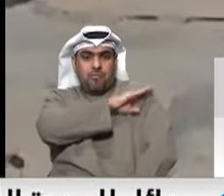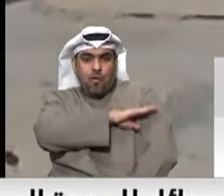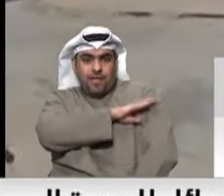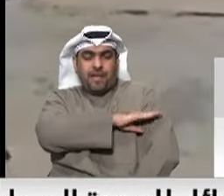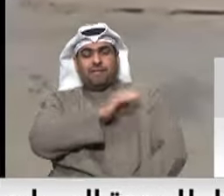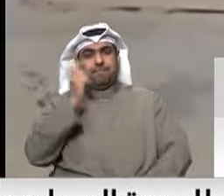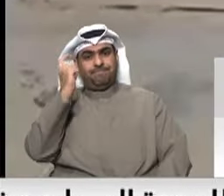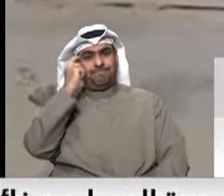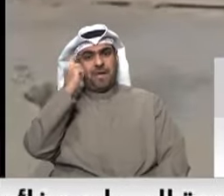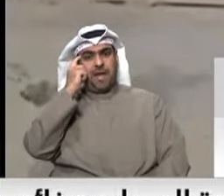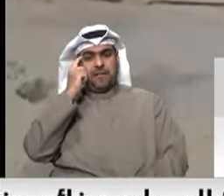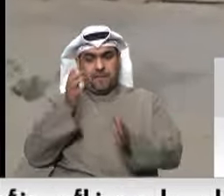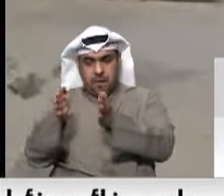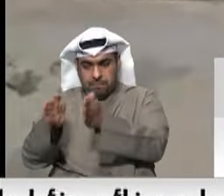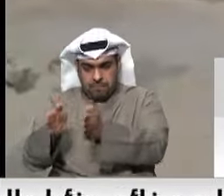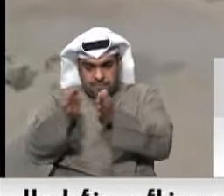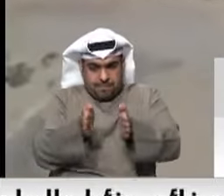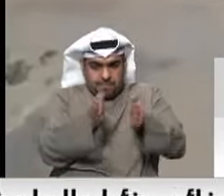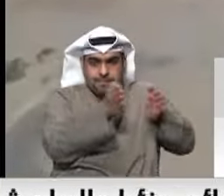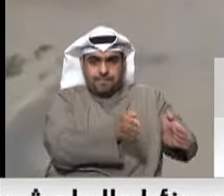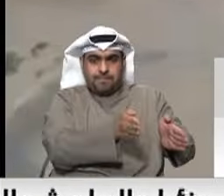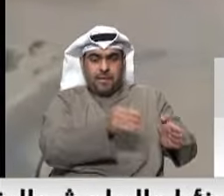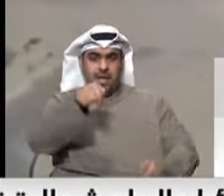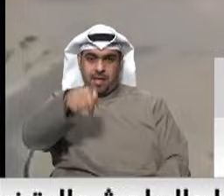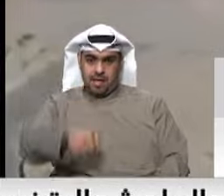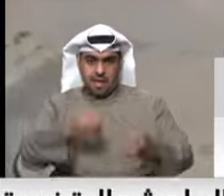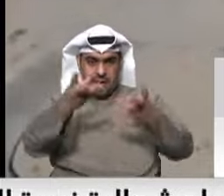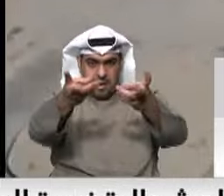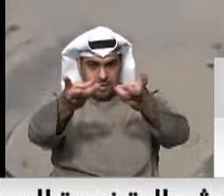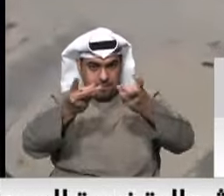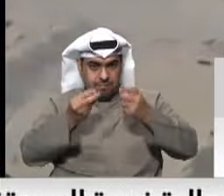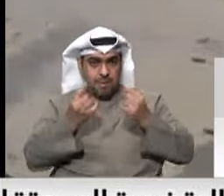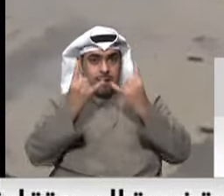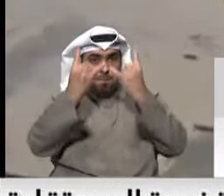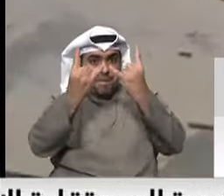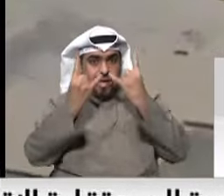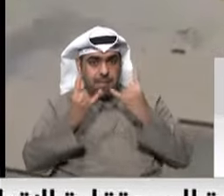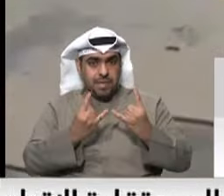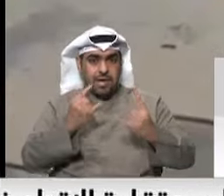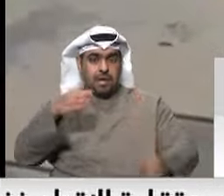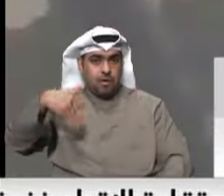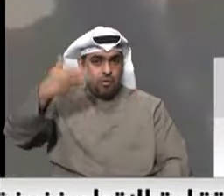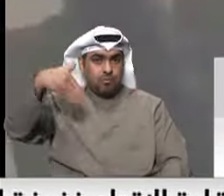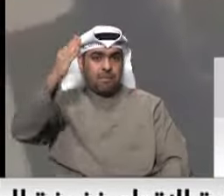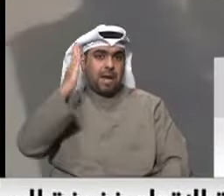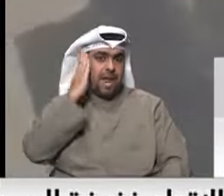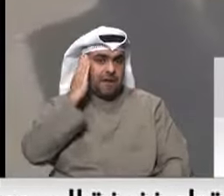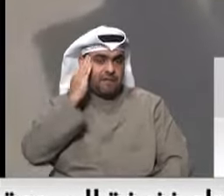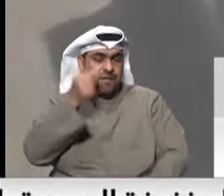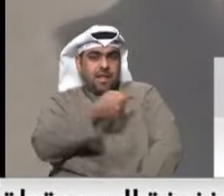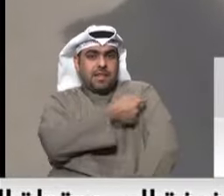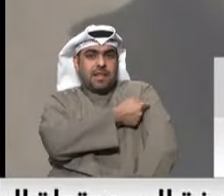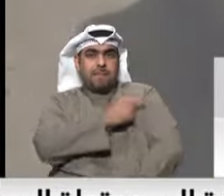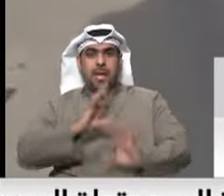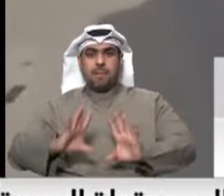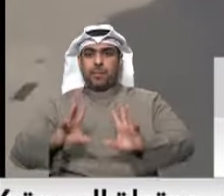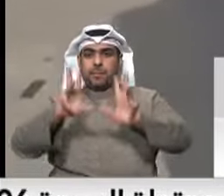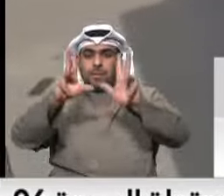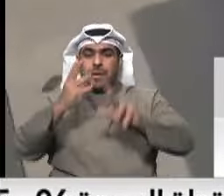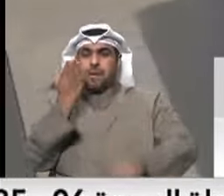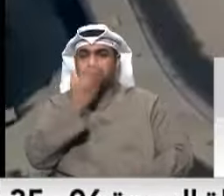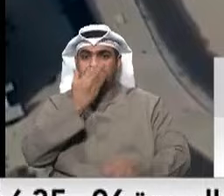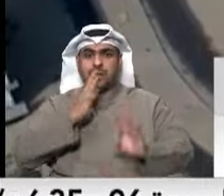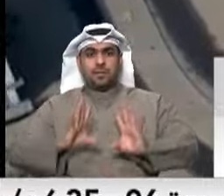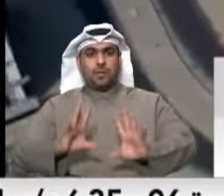بيانات تعداد السكان بمثابه اساس متين لتخطيط توزيع الخدمات العامه مثل بناء المدارس والمستشفيات ومراكز الرعايه الصحيه